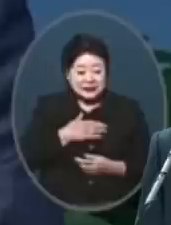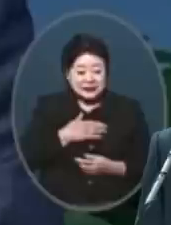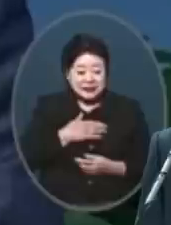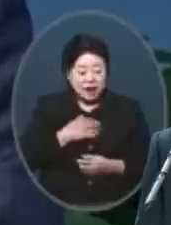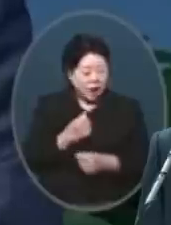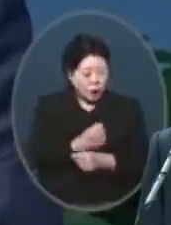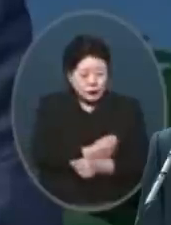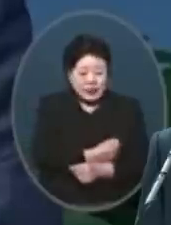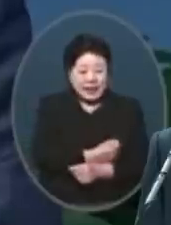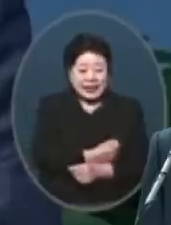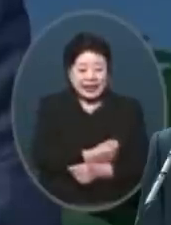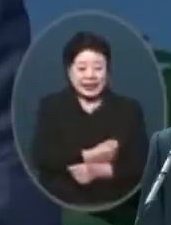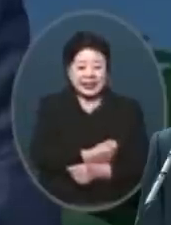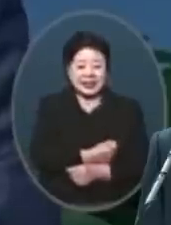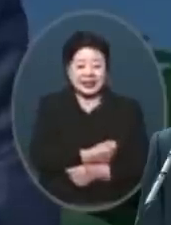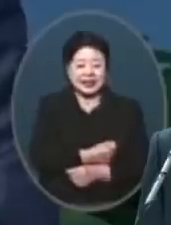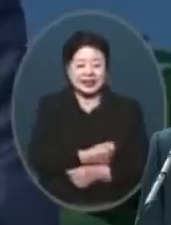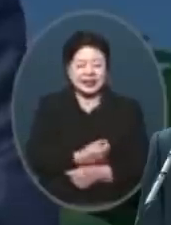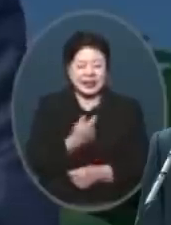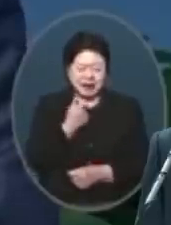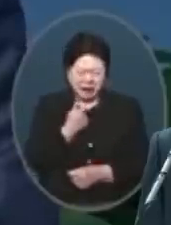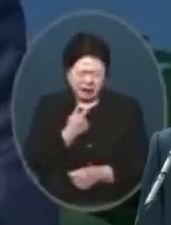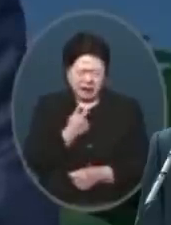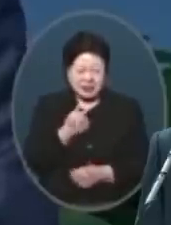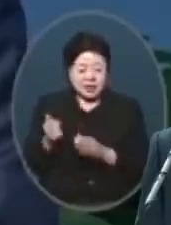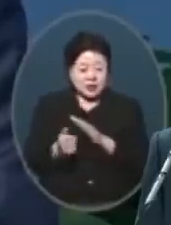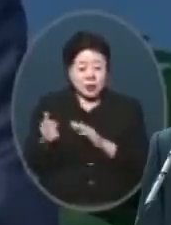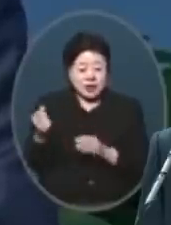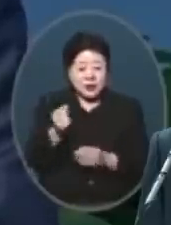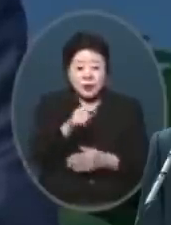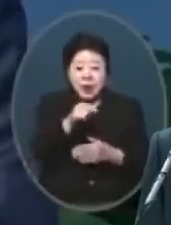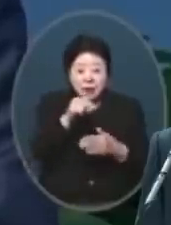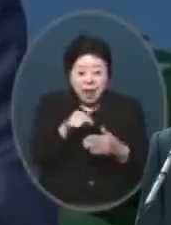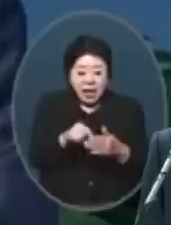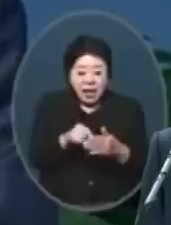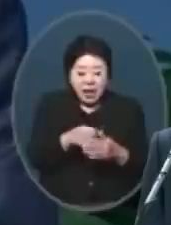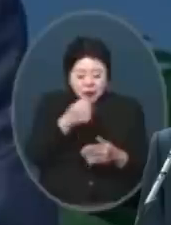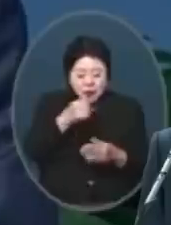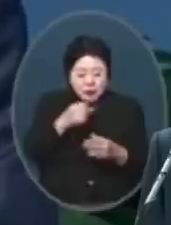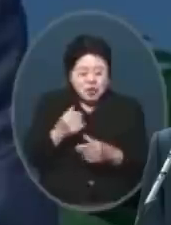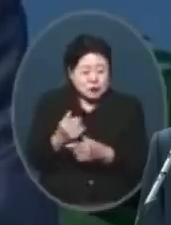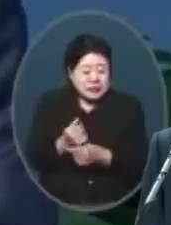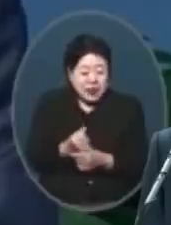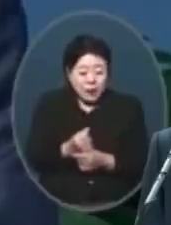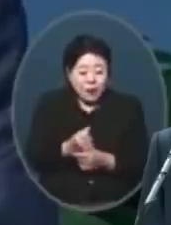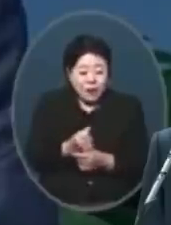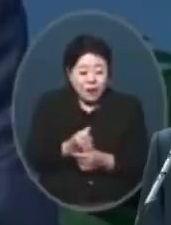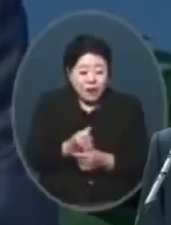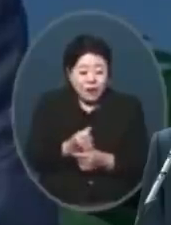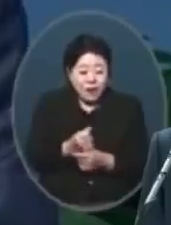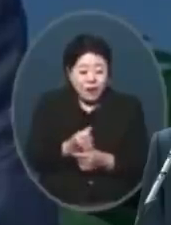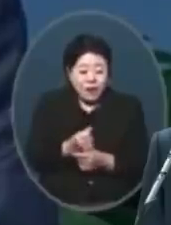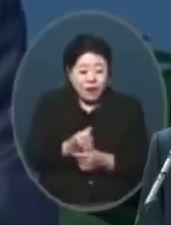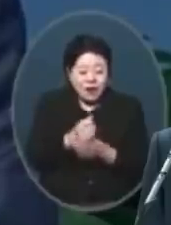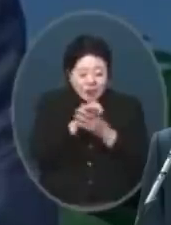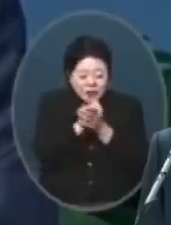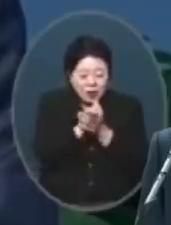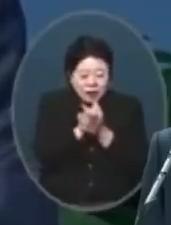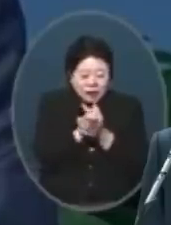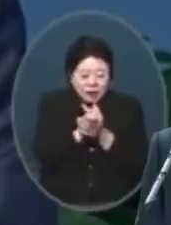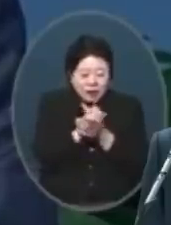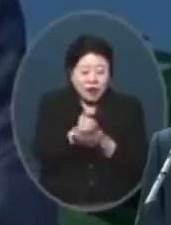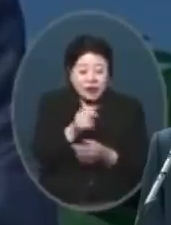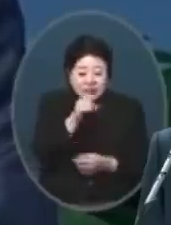엄청나게 간절한 소원을 가지고 마음에 꿈을 붙잡고 요 근래에 기도하는 것이